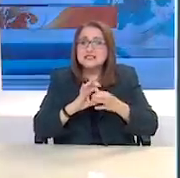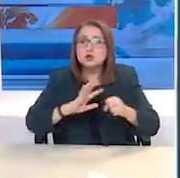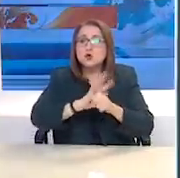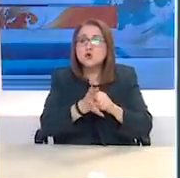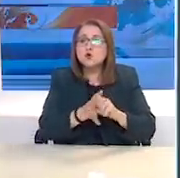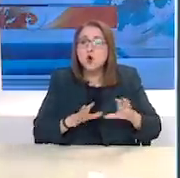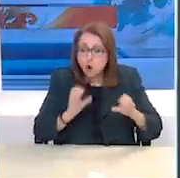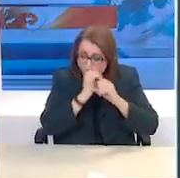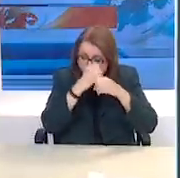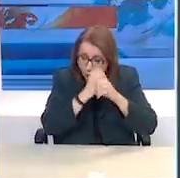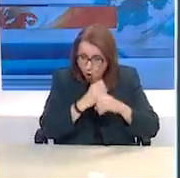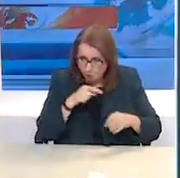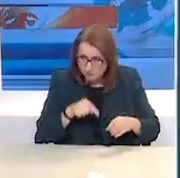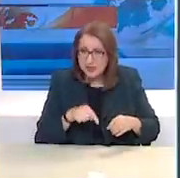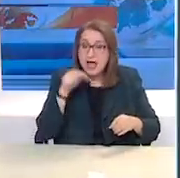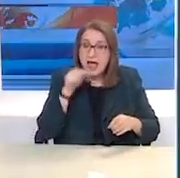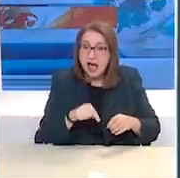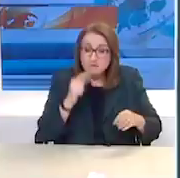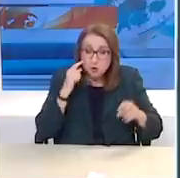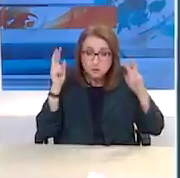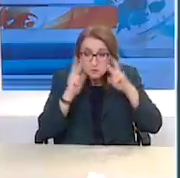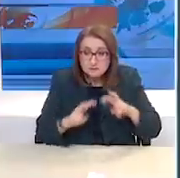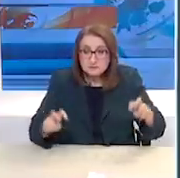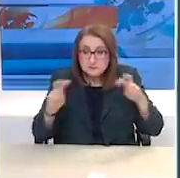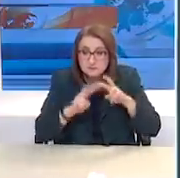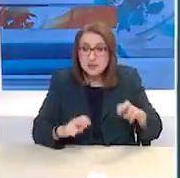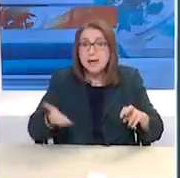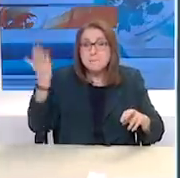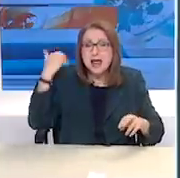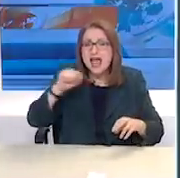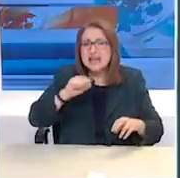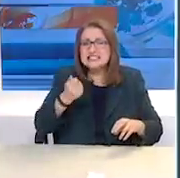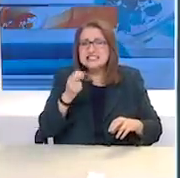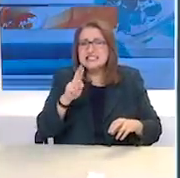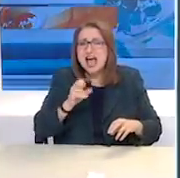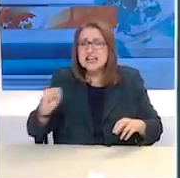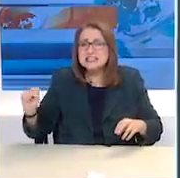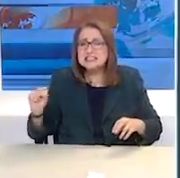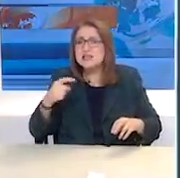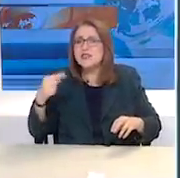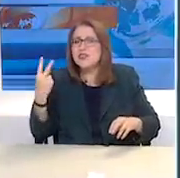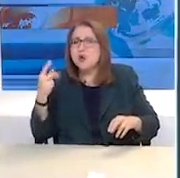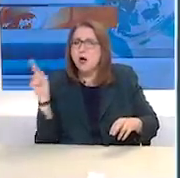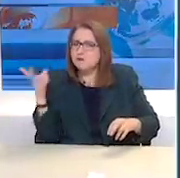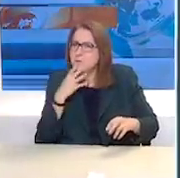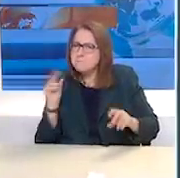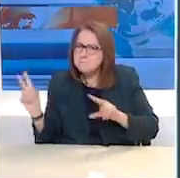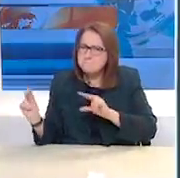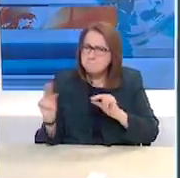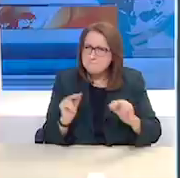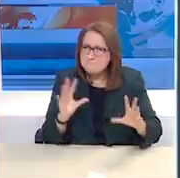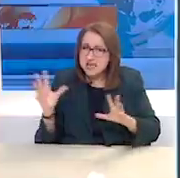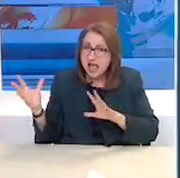μελέτης COVID-19-GR είναι η διερεύνηση επιδημίας από τον ιό SARS-CoV-2 στην Ελλάδα. Μέσω της έρευνας